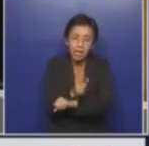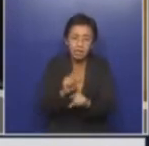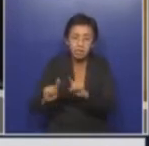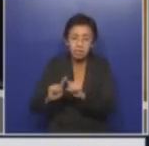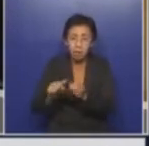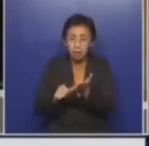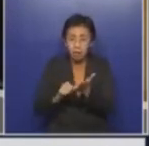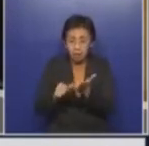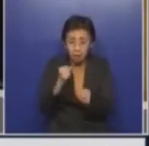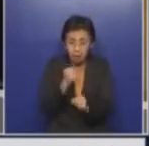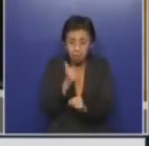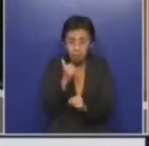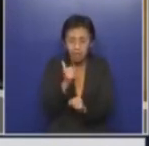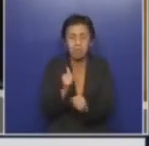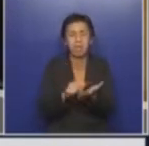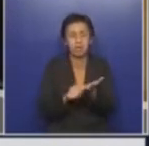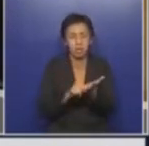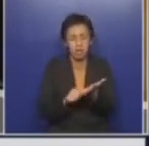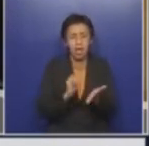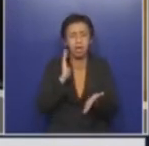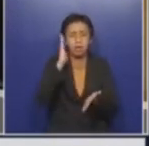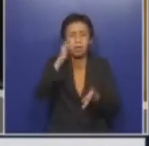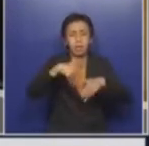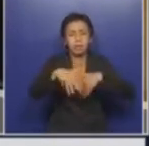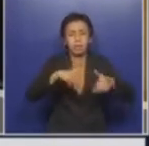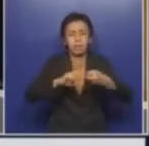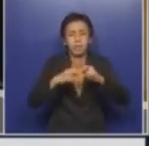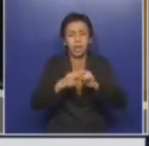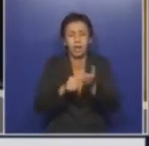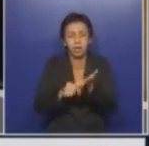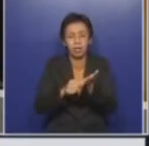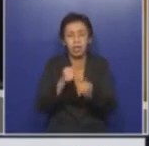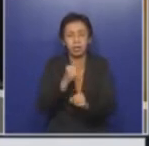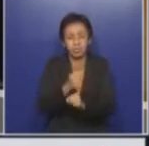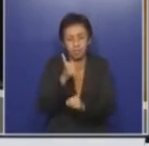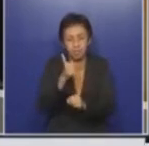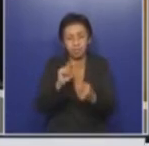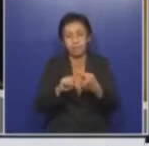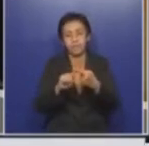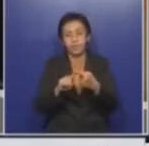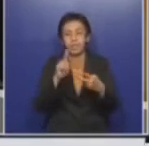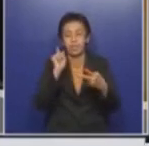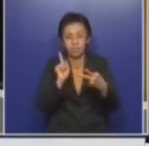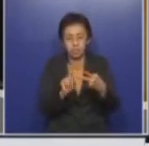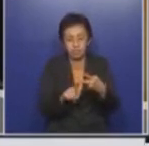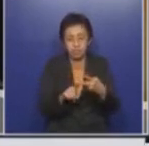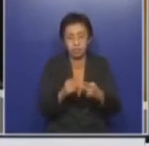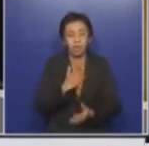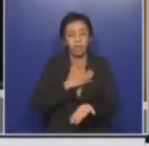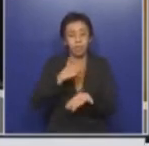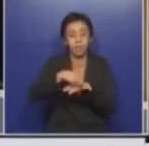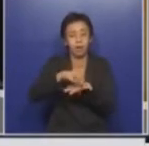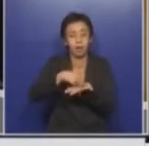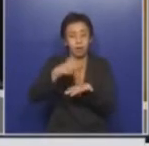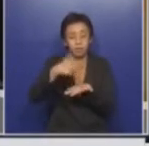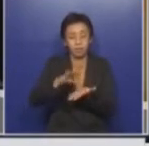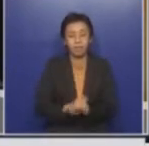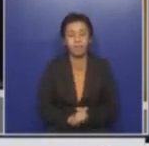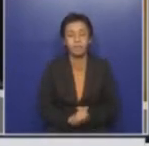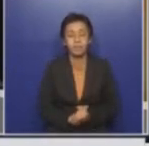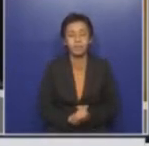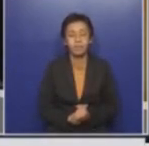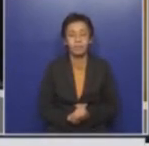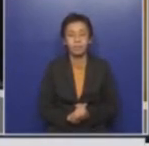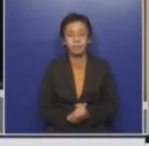พื่อให้เราแก้ไขปัญหาของพี่น้องประชาชนได้ครับท่านประธานอีกประการหนึ่งนะครับที่ผมได้พูดไปแล้วก็คือเรื่อง performance audit